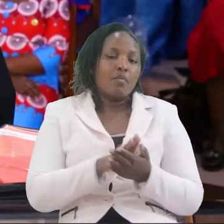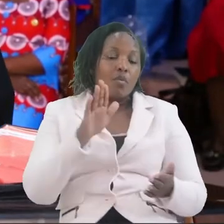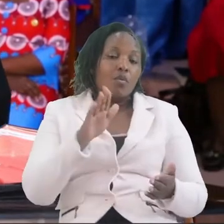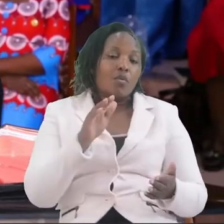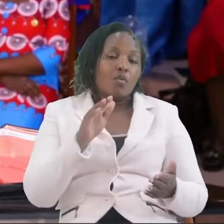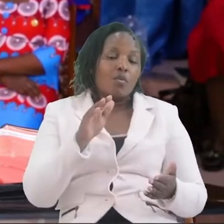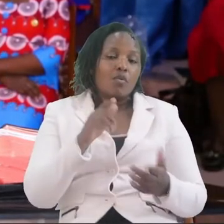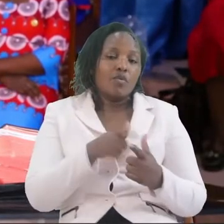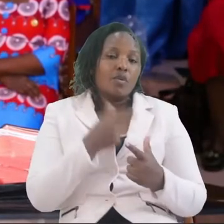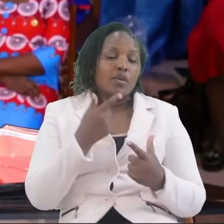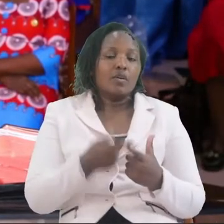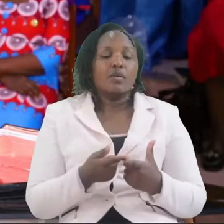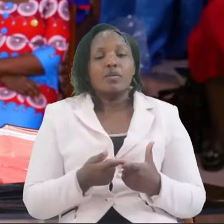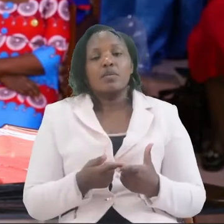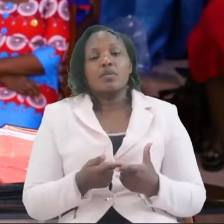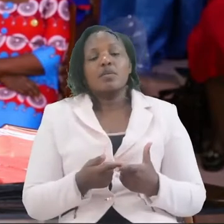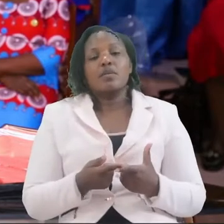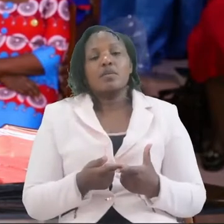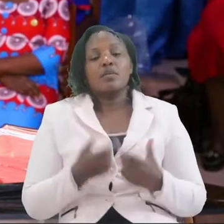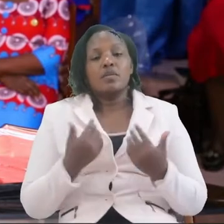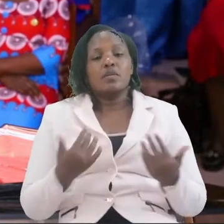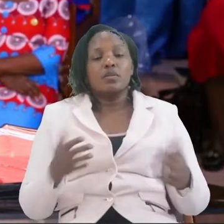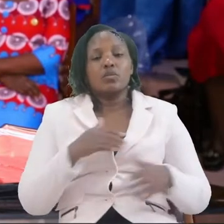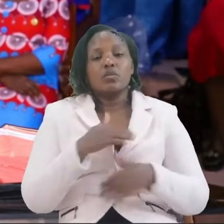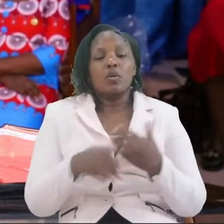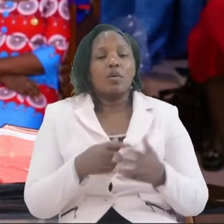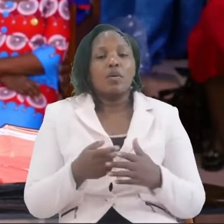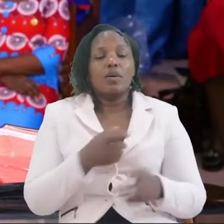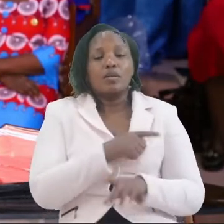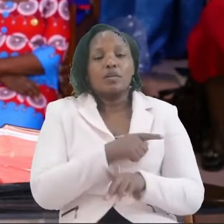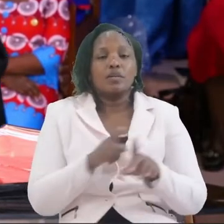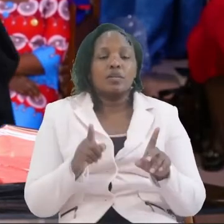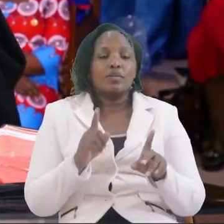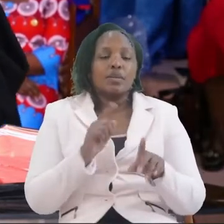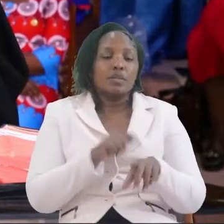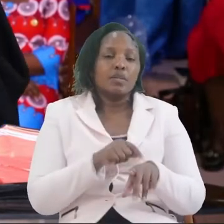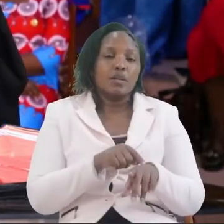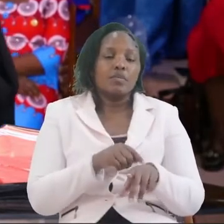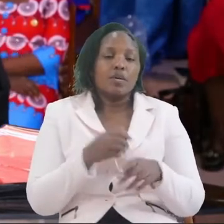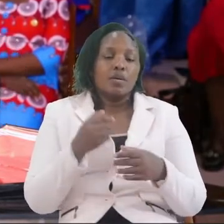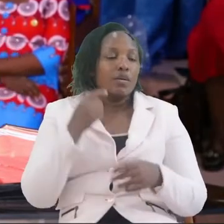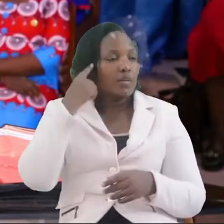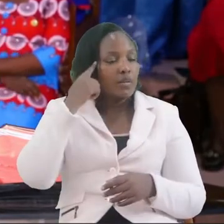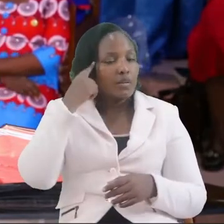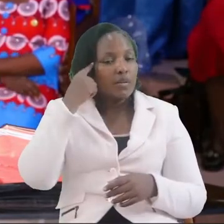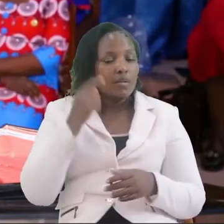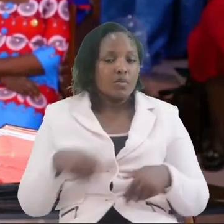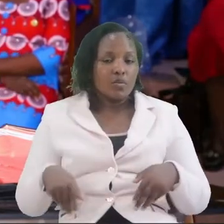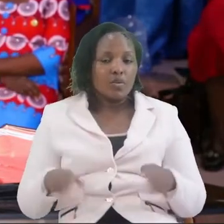kuliko mambo yote. Na wakati tunaanza kufikiria hivyo,